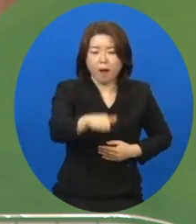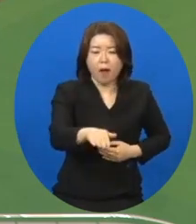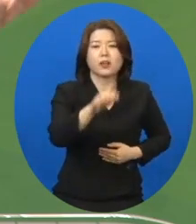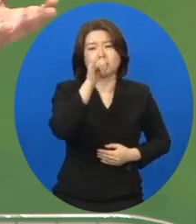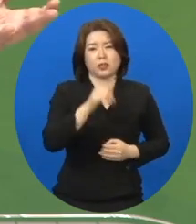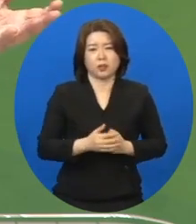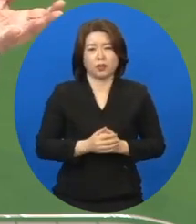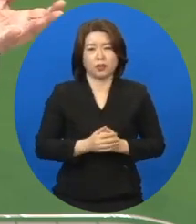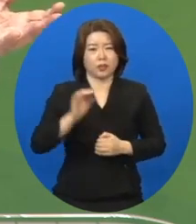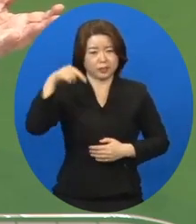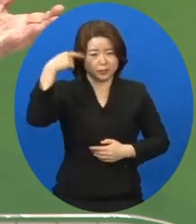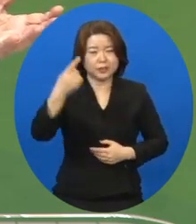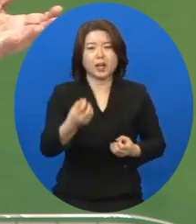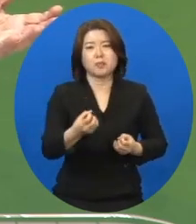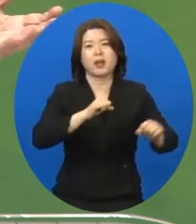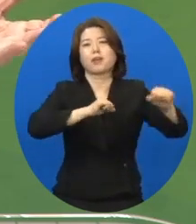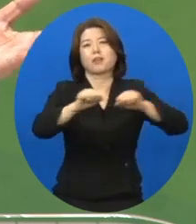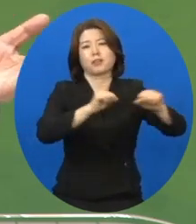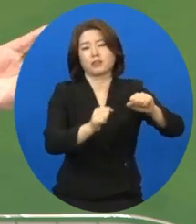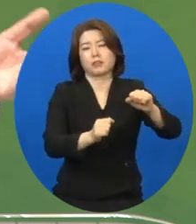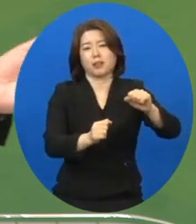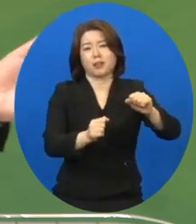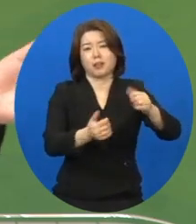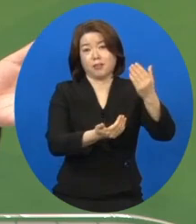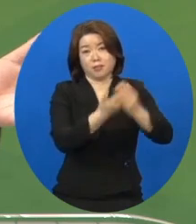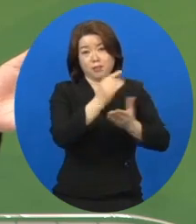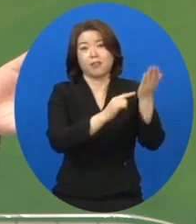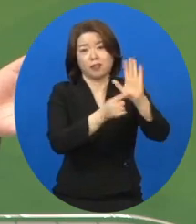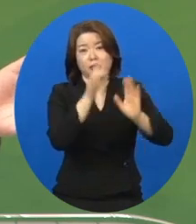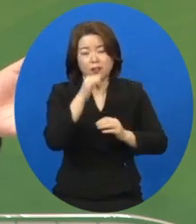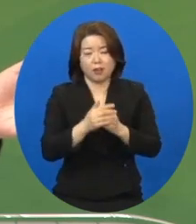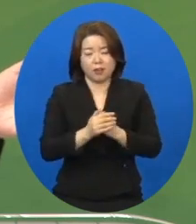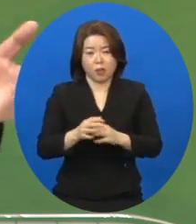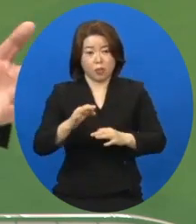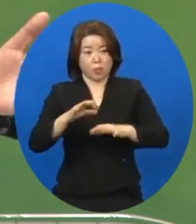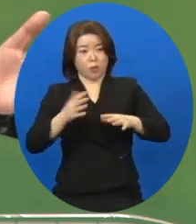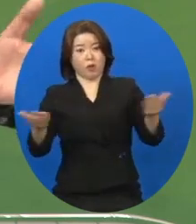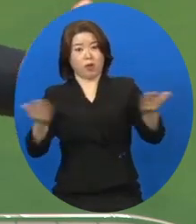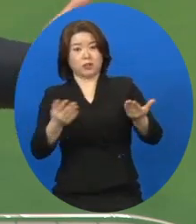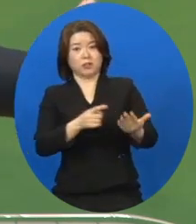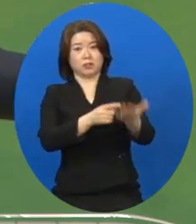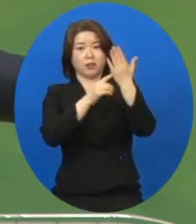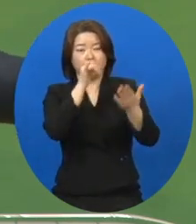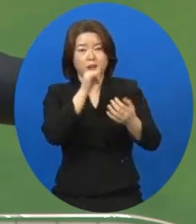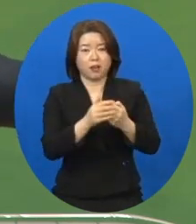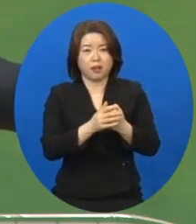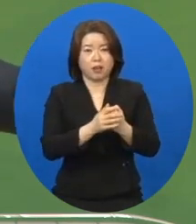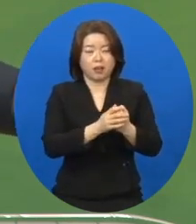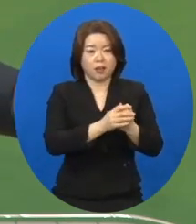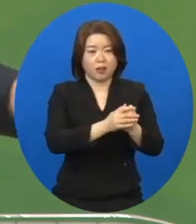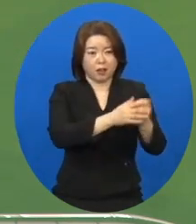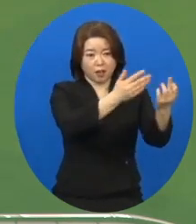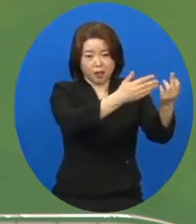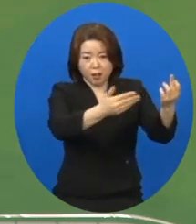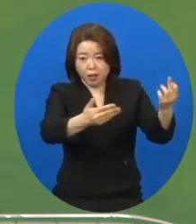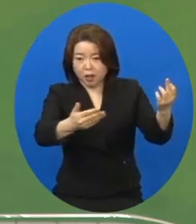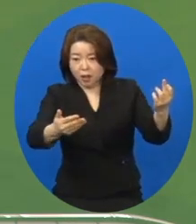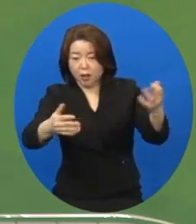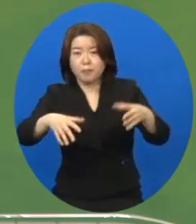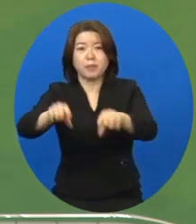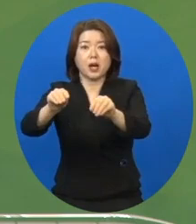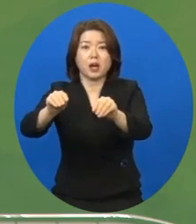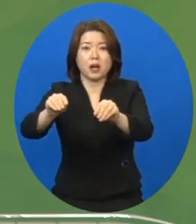그리고 역사가 일어난 겁니다. 깜짝 놀라는 일이 벌어진 거예요. 요단강이 그쳤어요. 마른